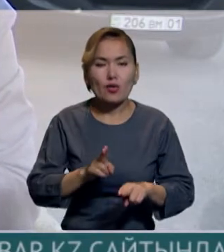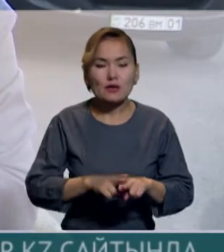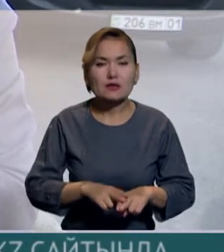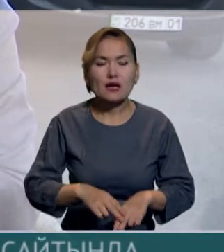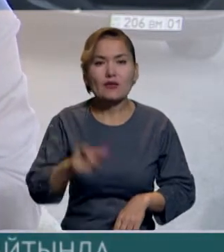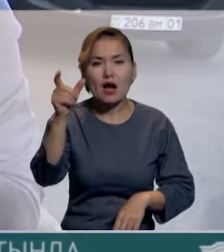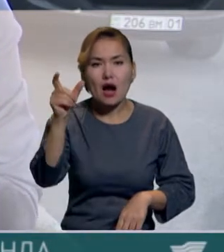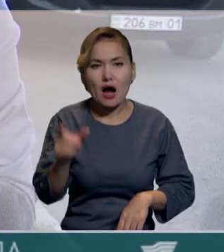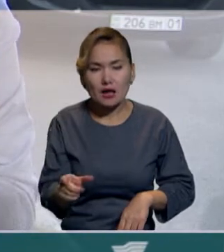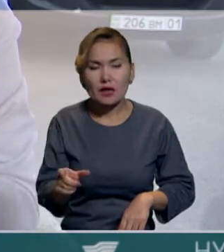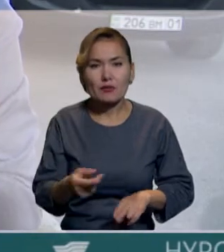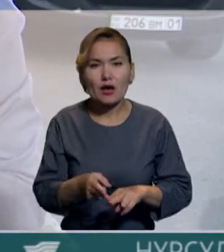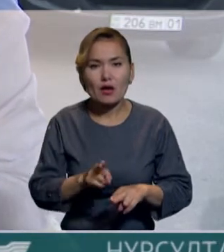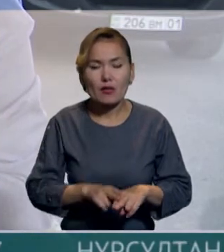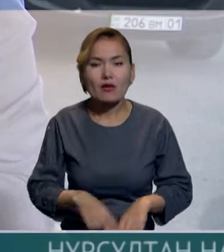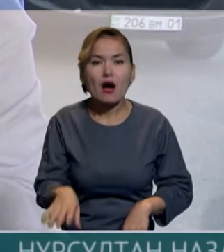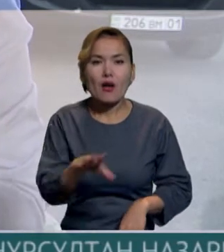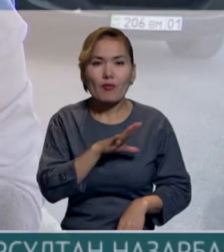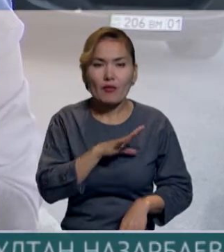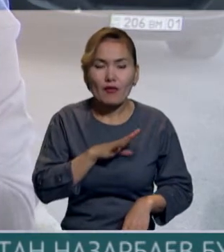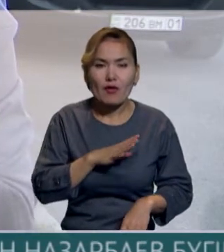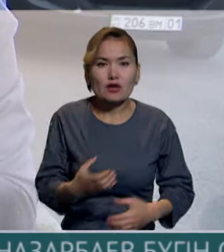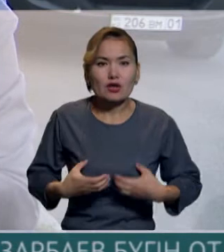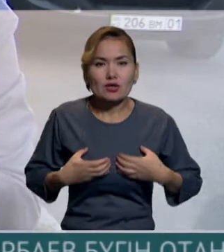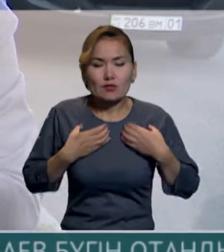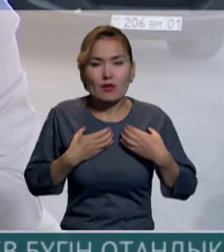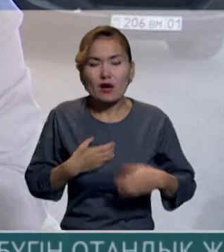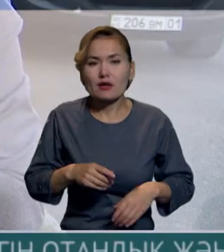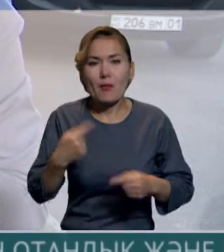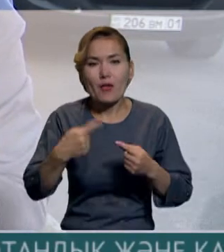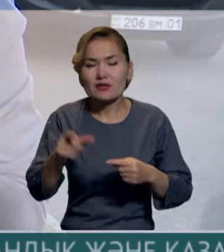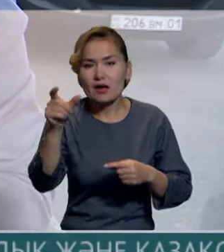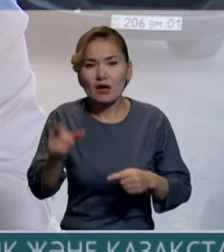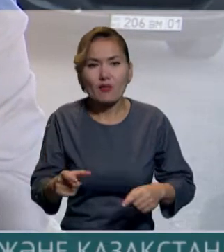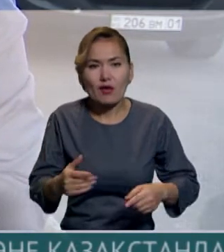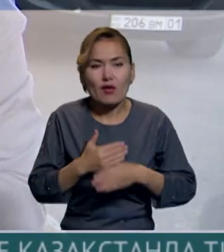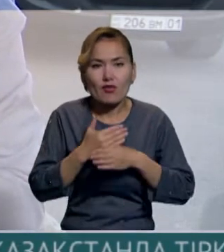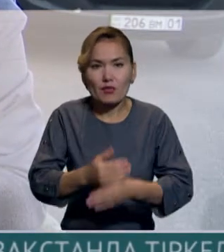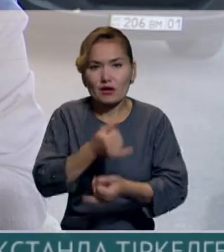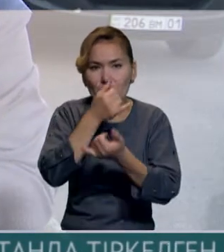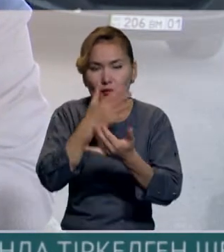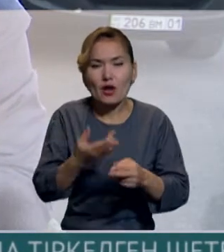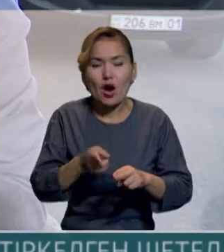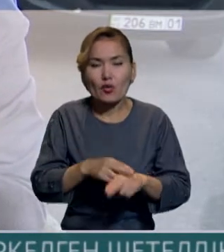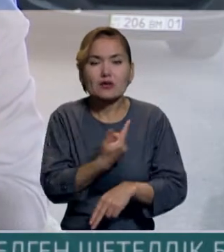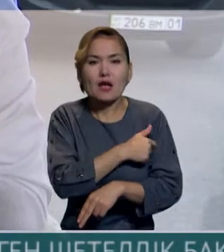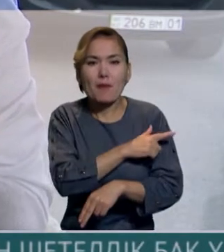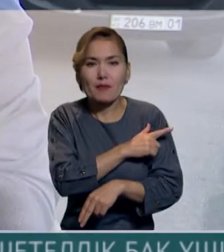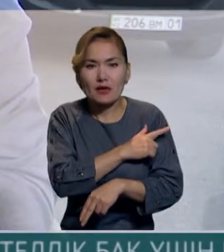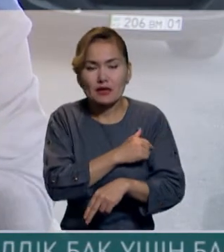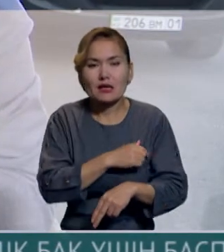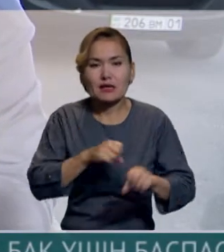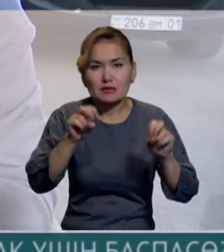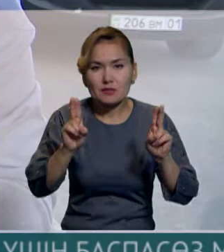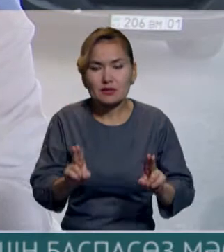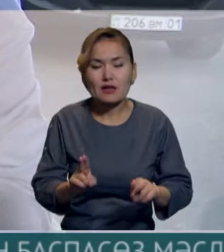адамдар қорқып қасына келмейді, не болмаса жауапкершіліктен қашады. Сондықтан медициналық қызметкерлер барынша білгеніңізді